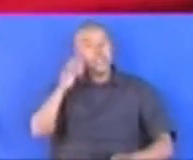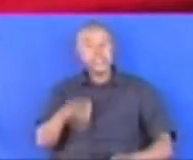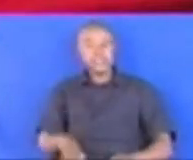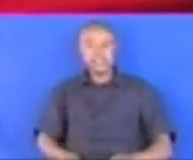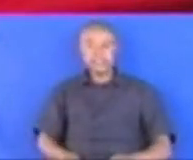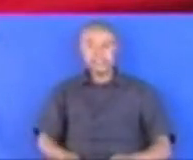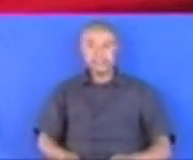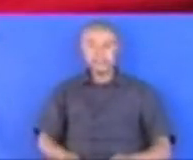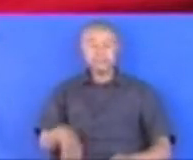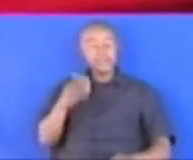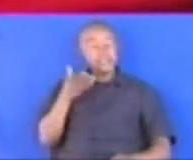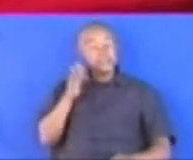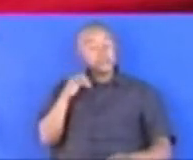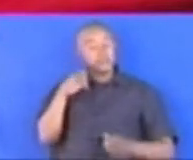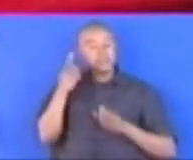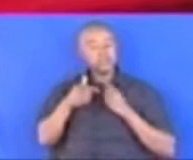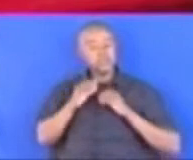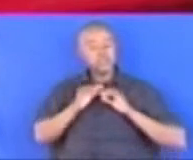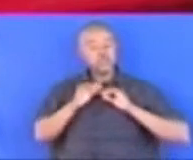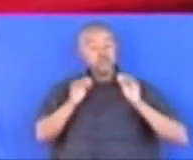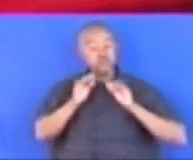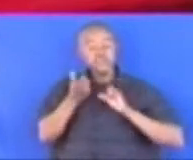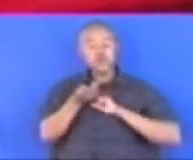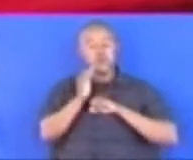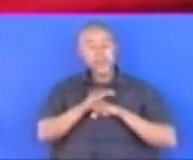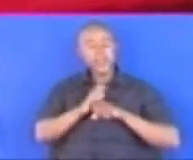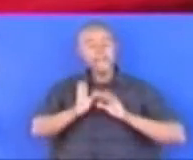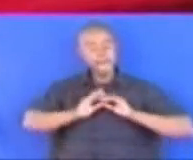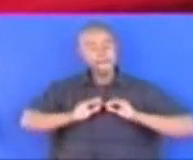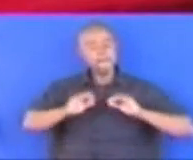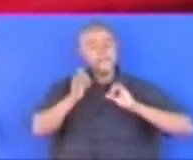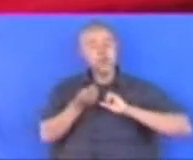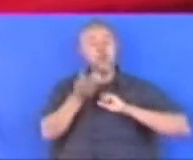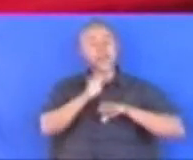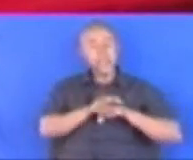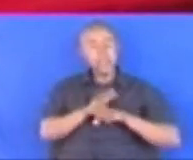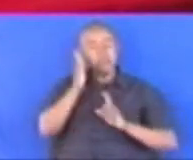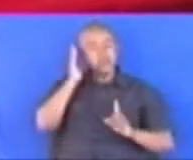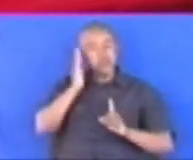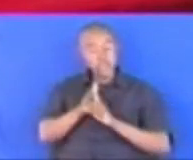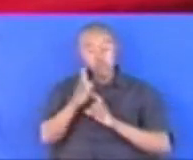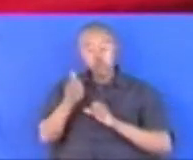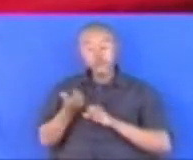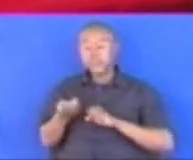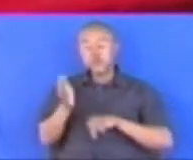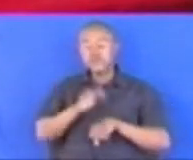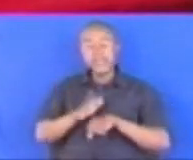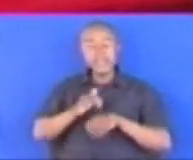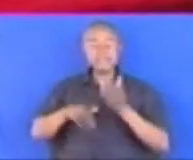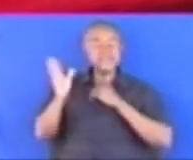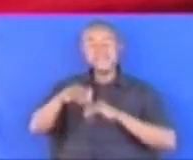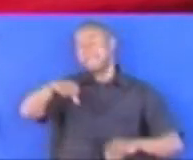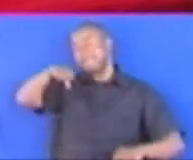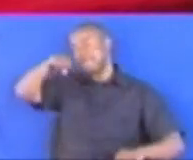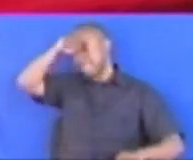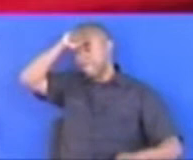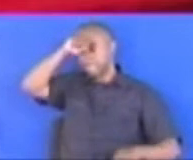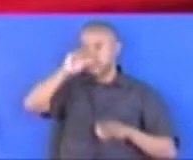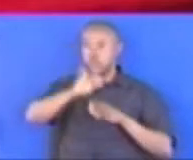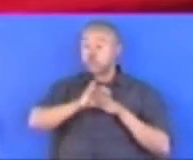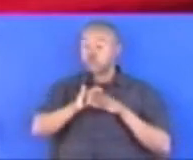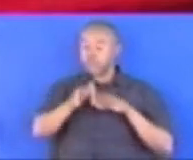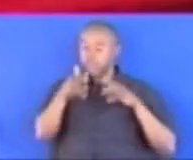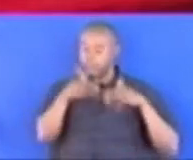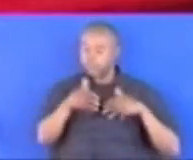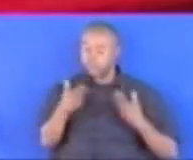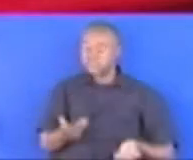iendelee kufundisha wataalamu wake ili kuwa wabobezi zaidi katika kutumia mitambo hii ya kisasa ili